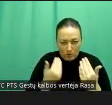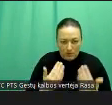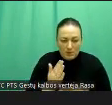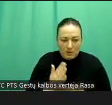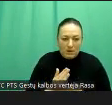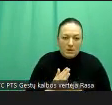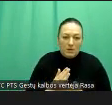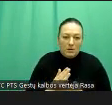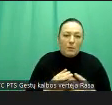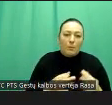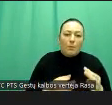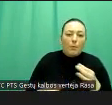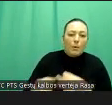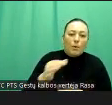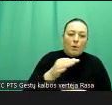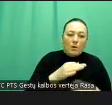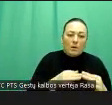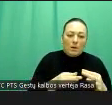ir projektas